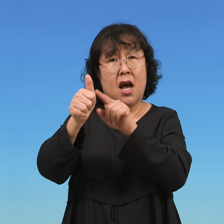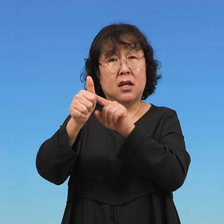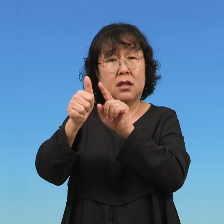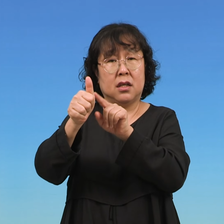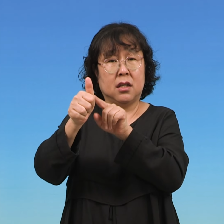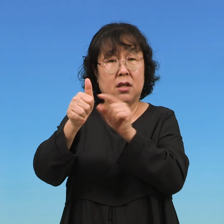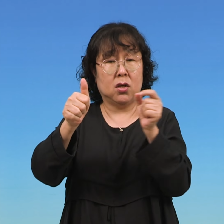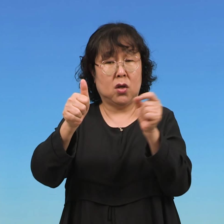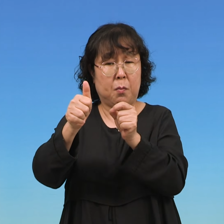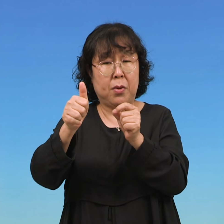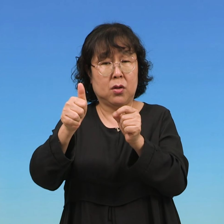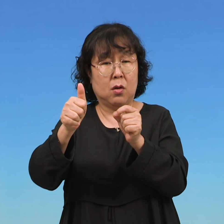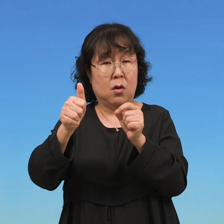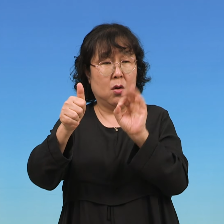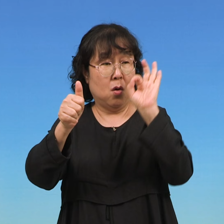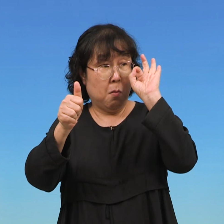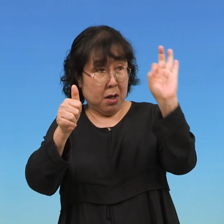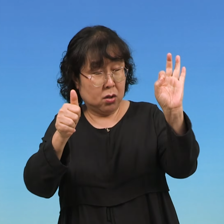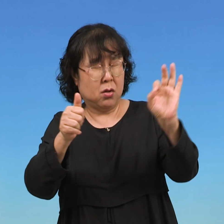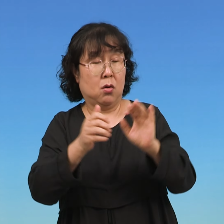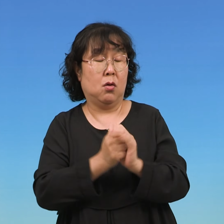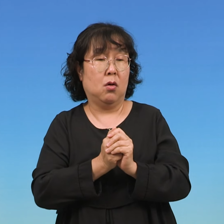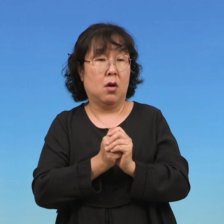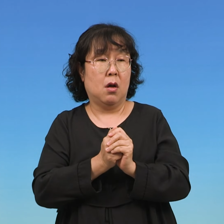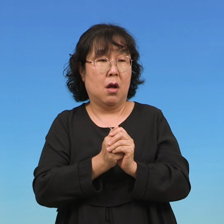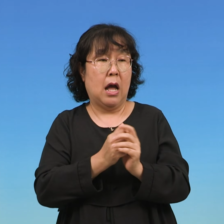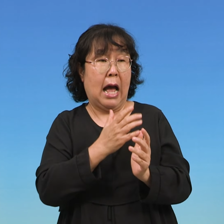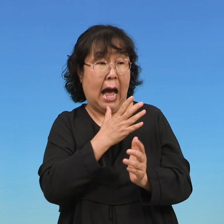계하시가 옆에서 다 봤잖아요 이렇게